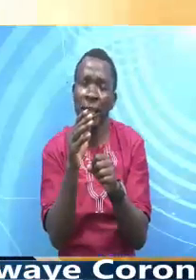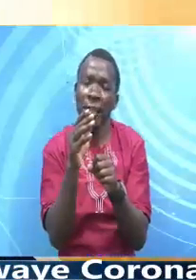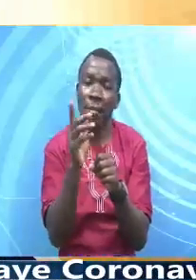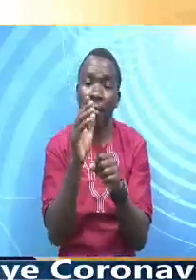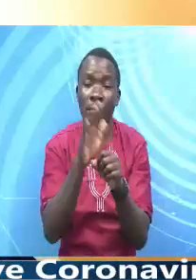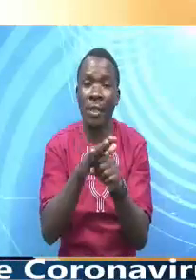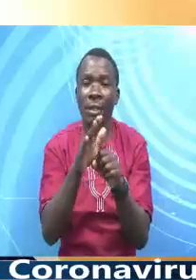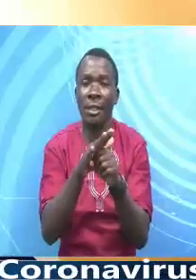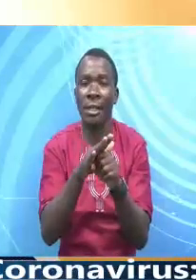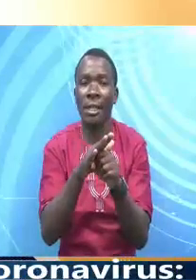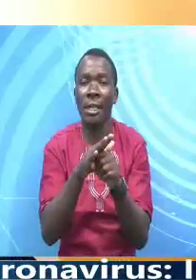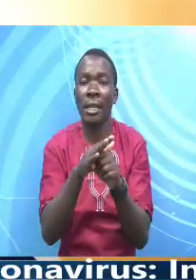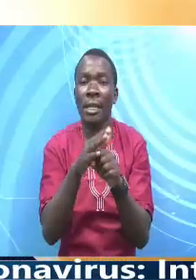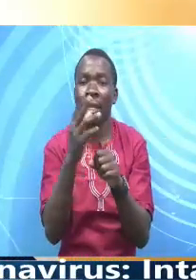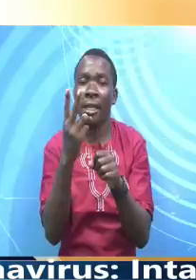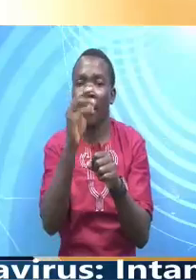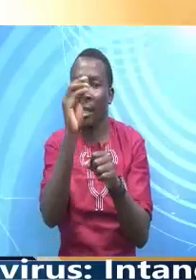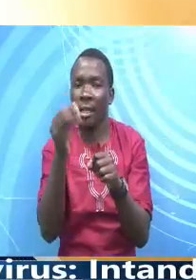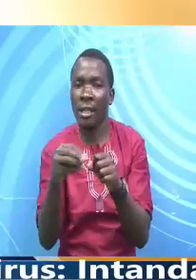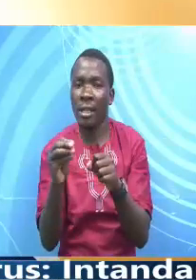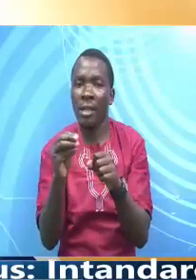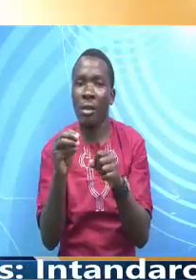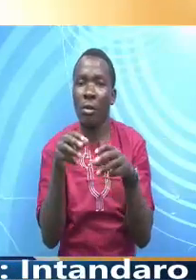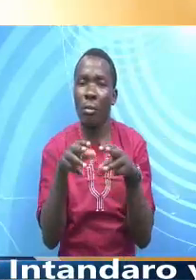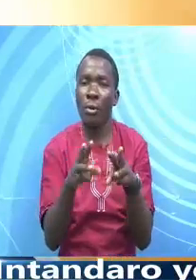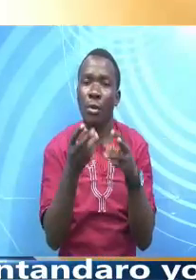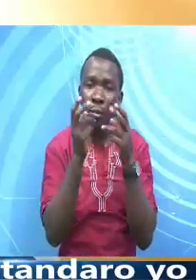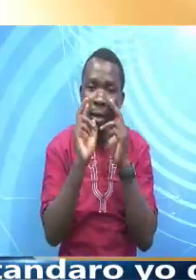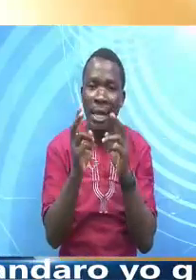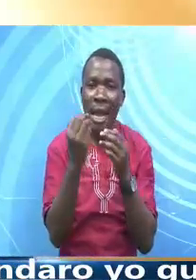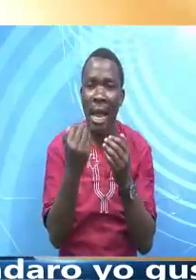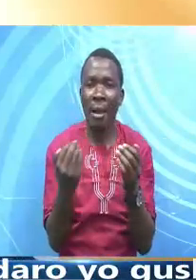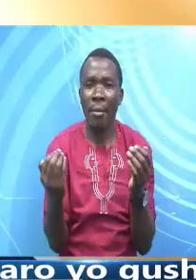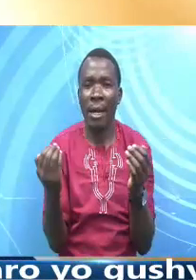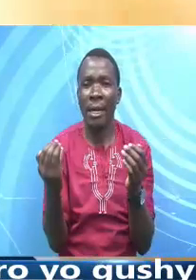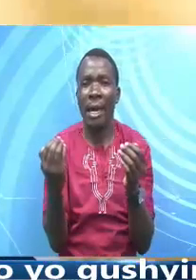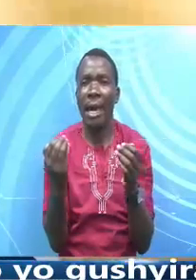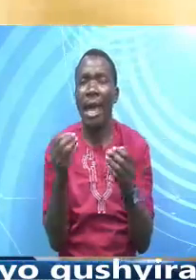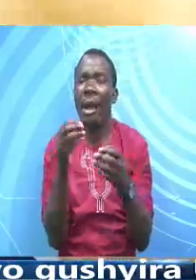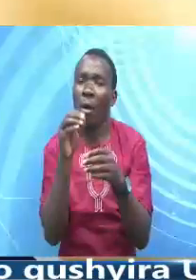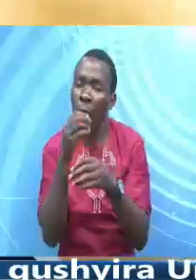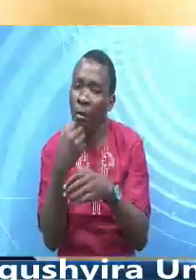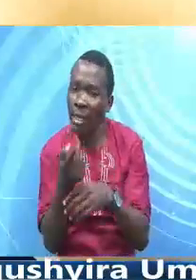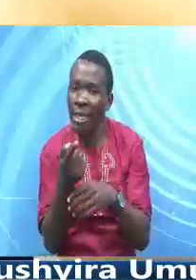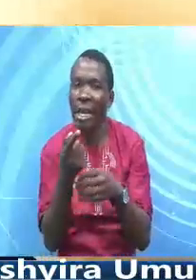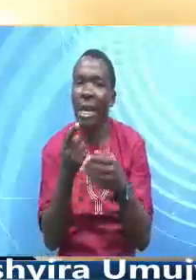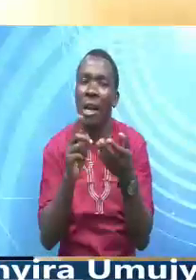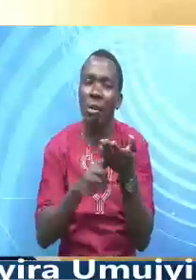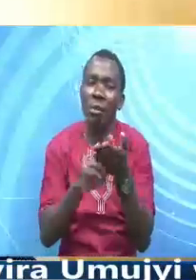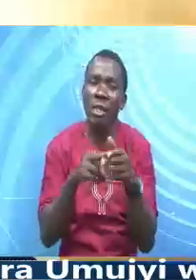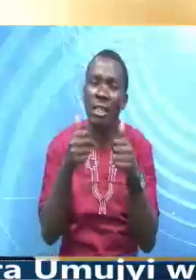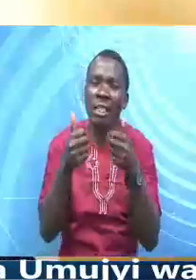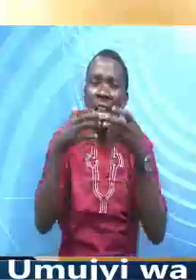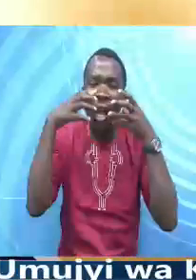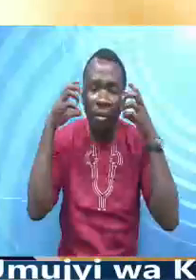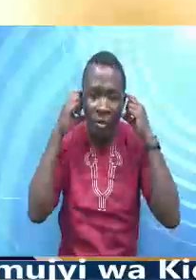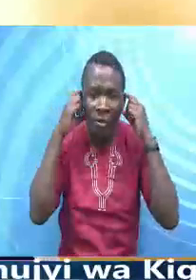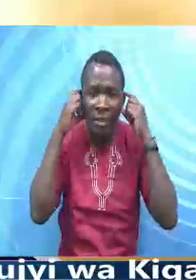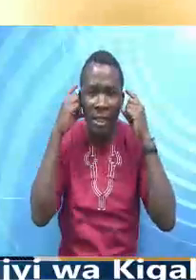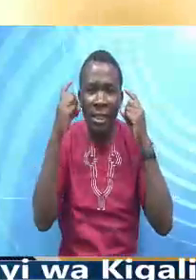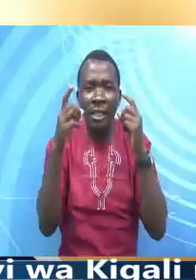uburyo abo bana ni musanga ari ukuba buti buri kanya ambara neza agapfukamunwa n'imbogamizi hari nanone wenda ishobora